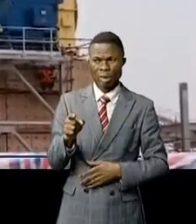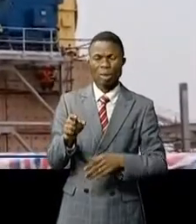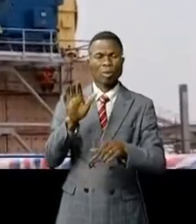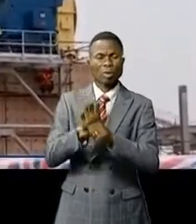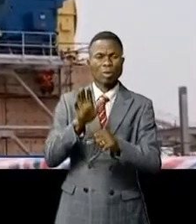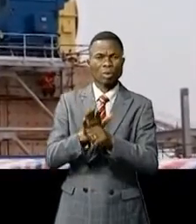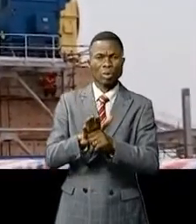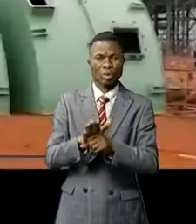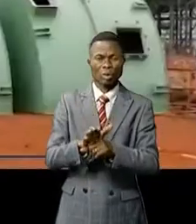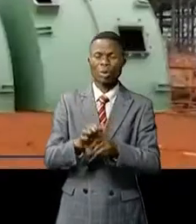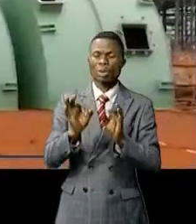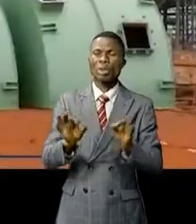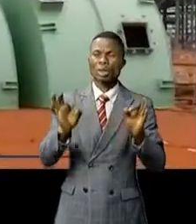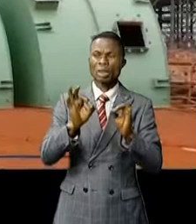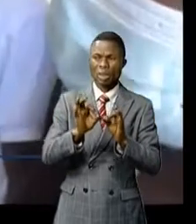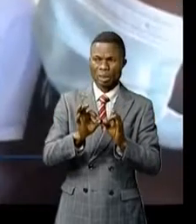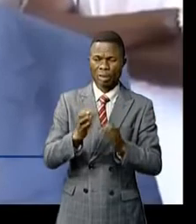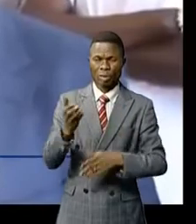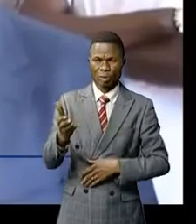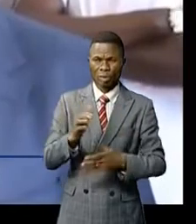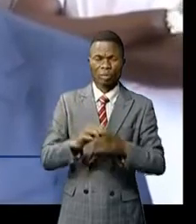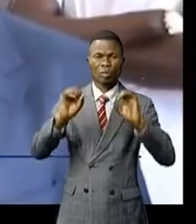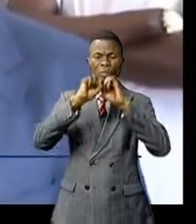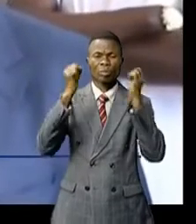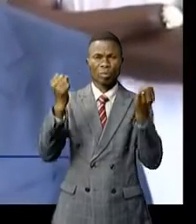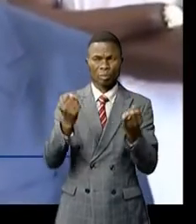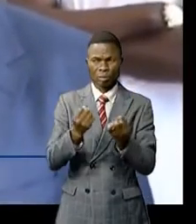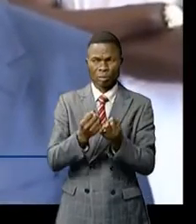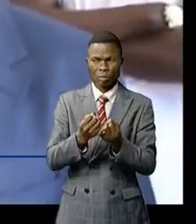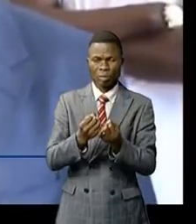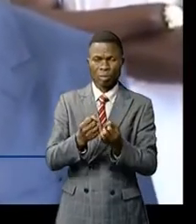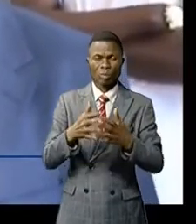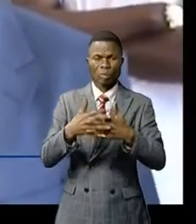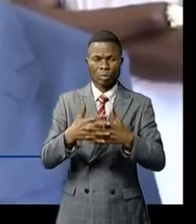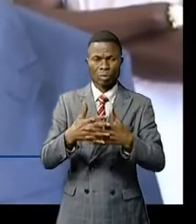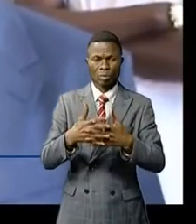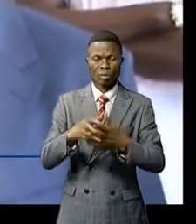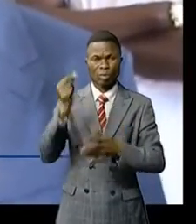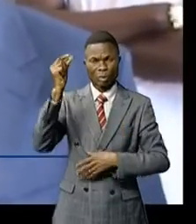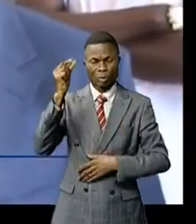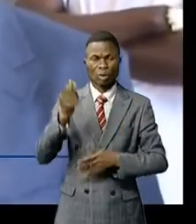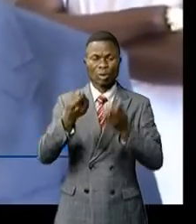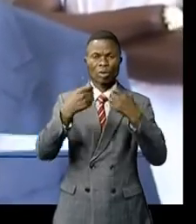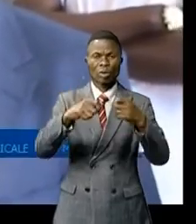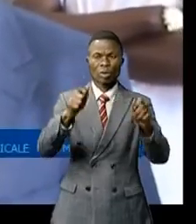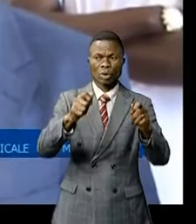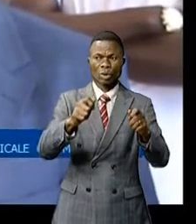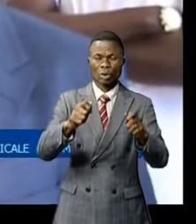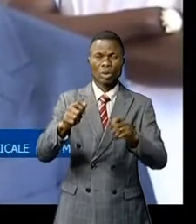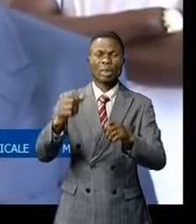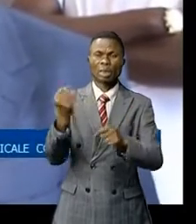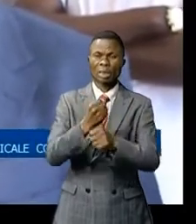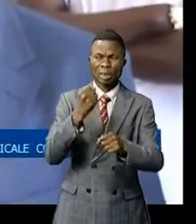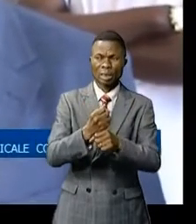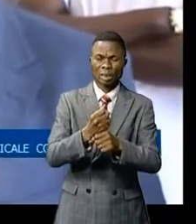majoritaire dans la concession des Manonou. La société d'Atumir, partenaire de la co-minière, avait vendu ses actions à AVG